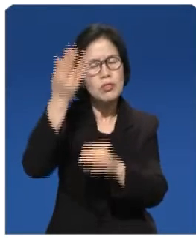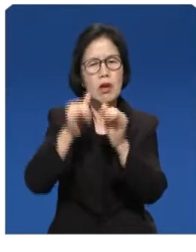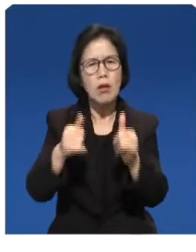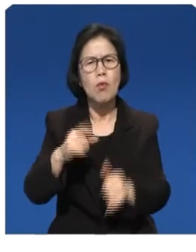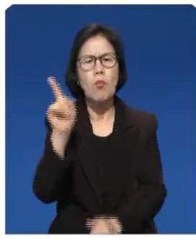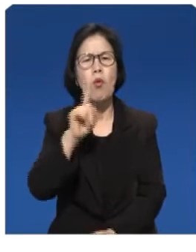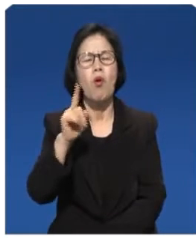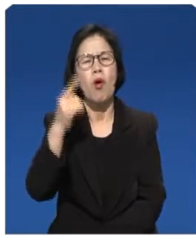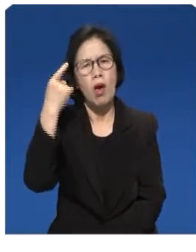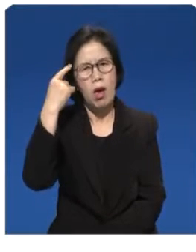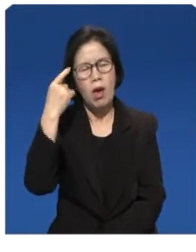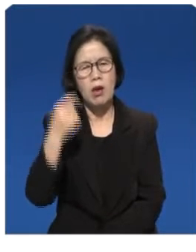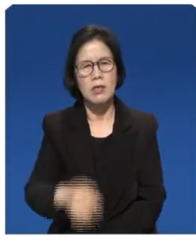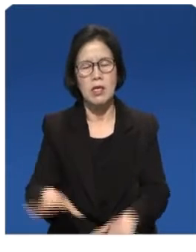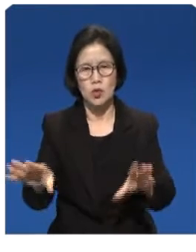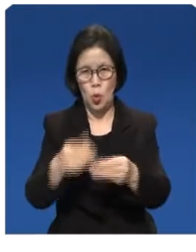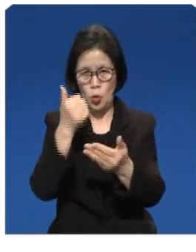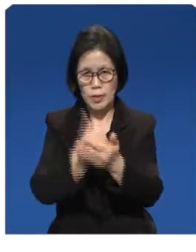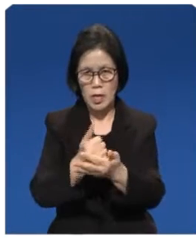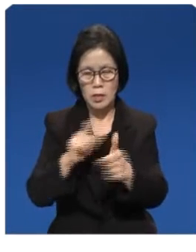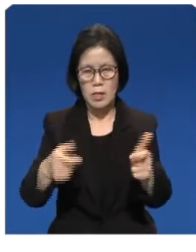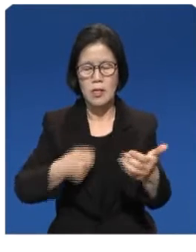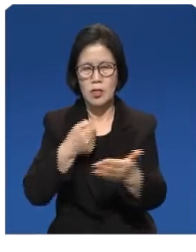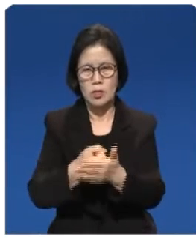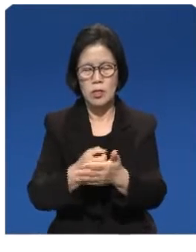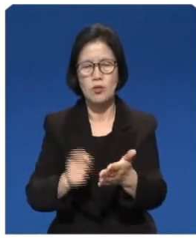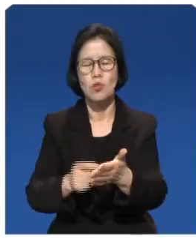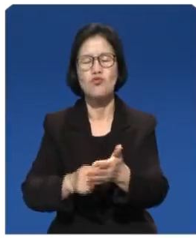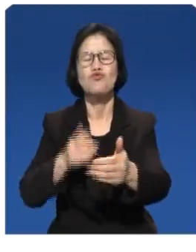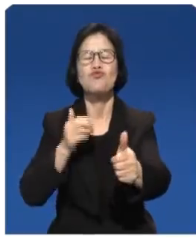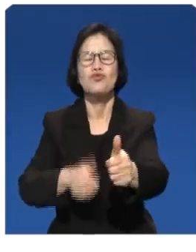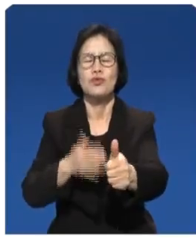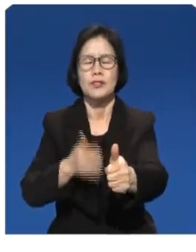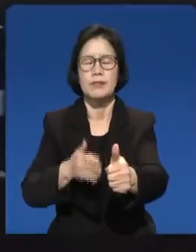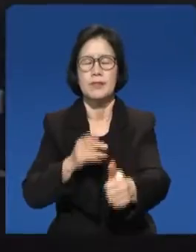모르겠다며 김 총장 등의 결단을 촉구했습니다